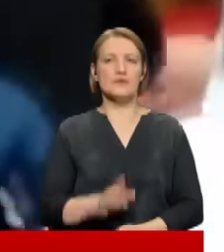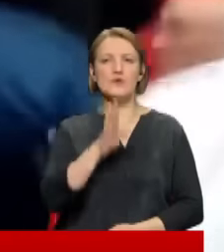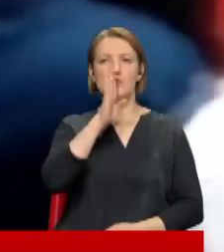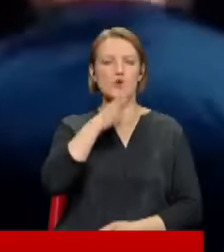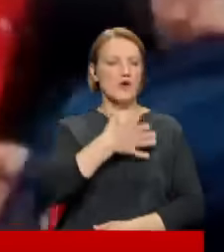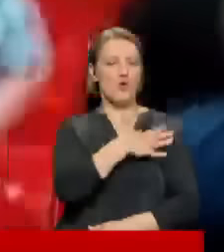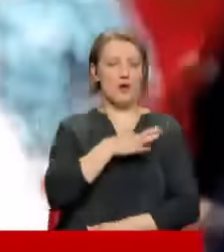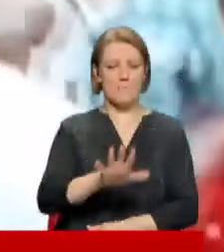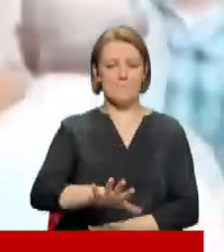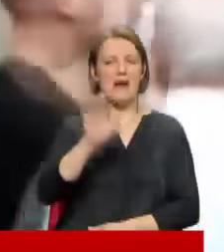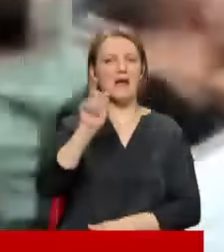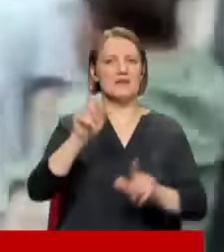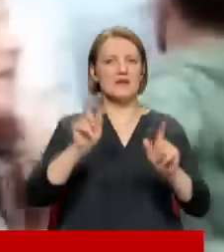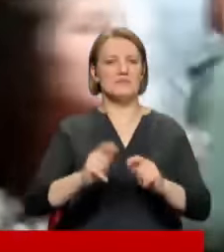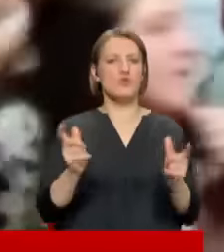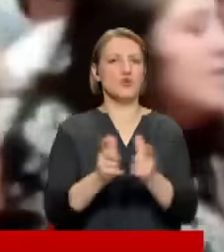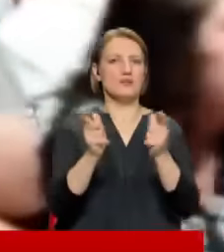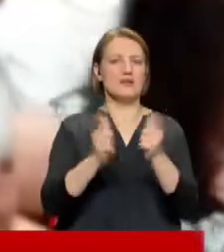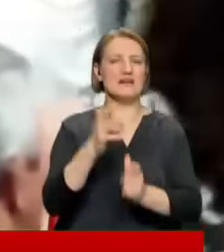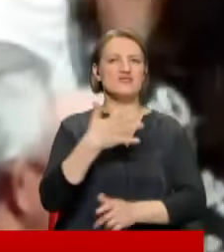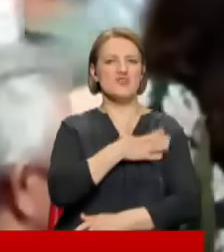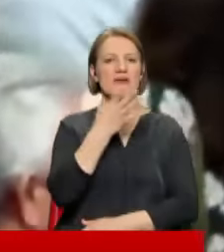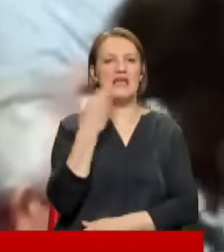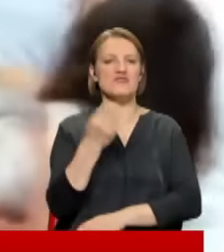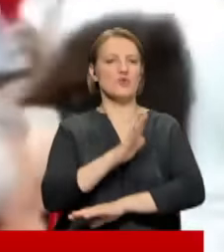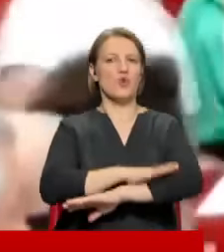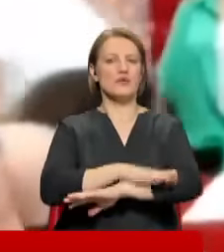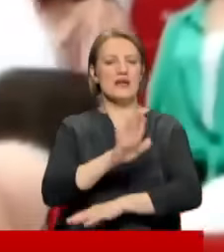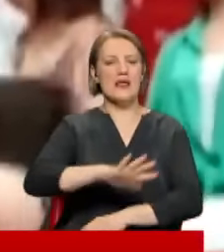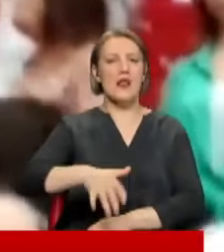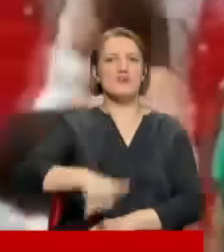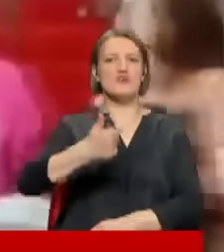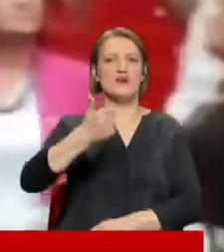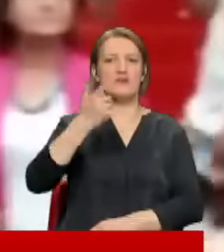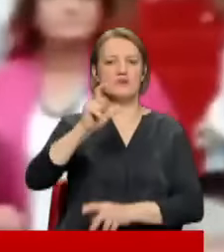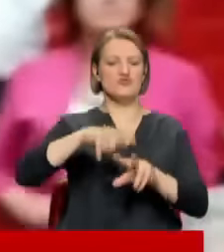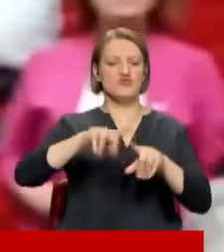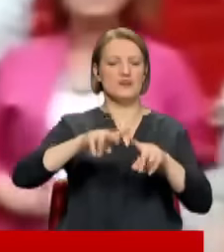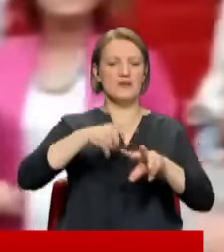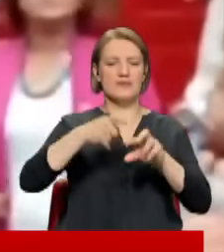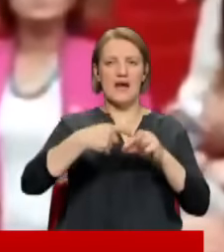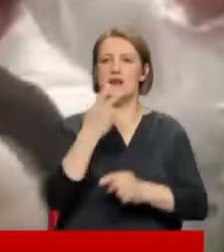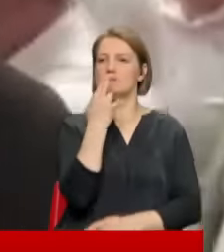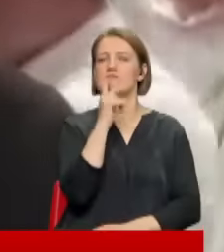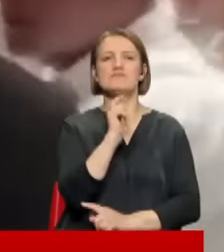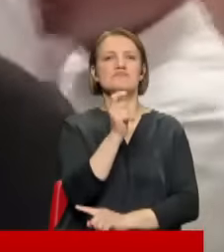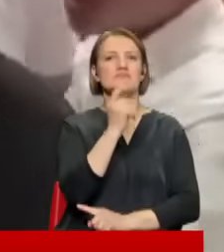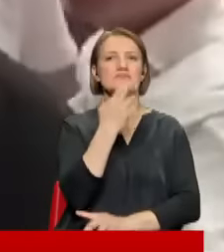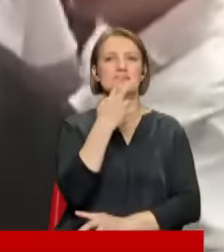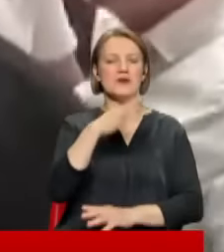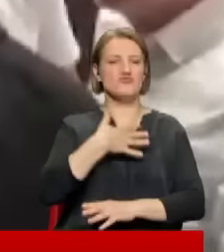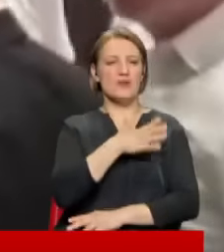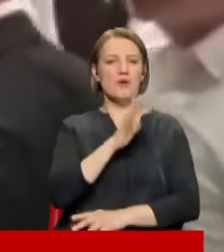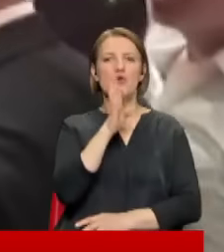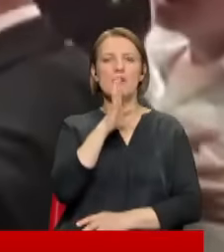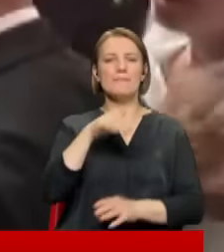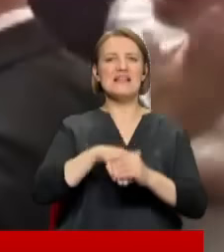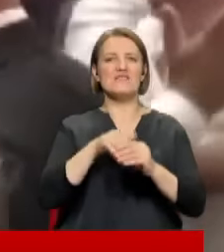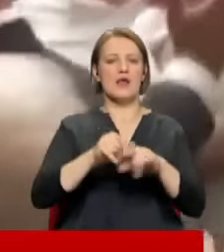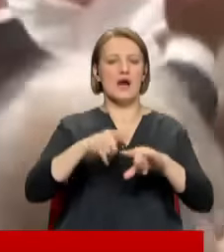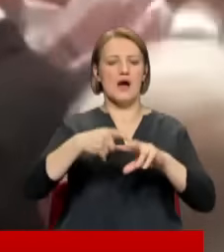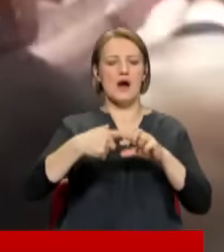Kocaeli Kongre Merkezi'nde düzenlendi toplantı. CHP Gençlik Kolları Genel Başkan Yardımcısı Caner Arduç'un konuşması sırasında CHP Kocaeli Milletvekili